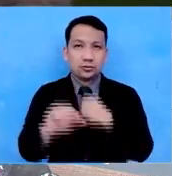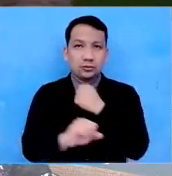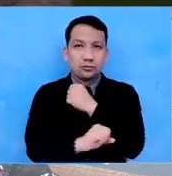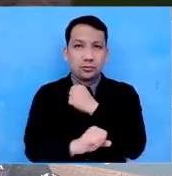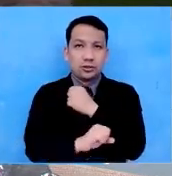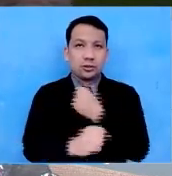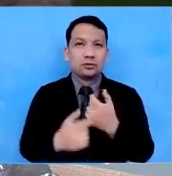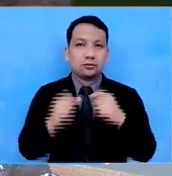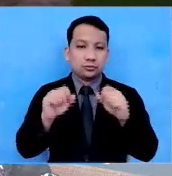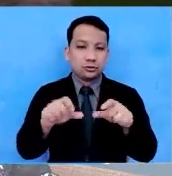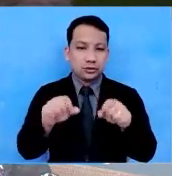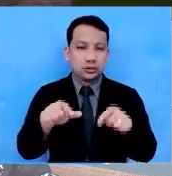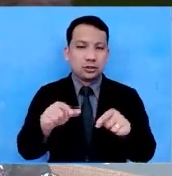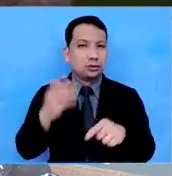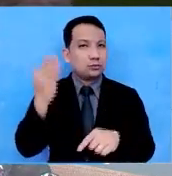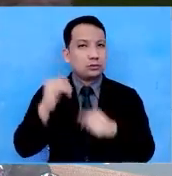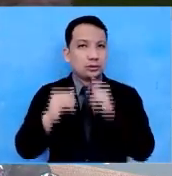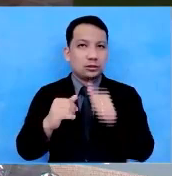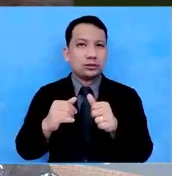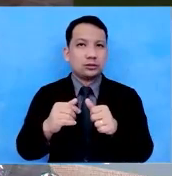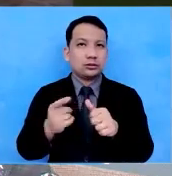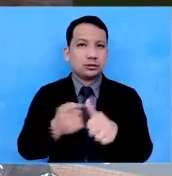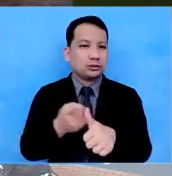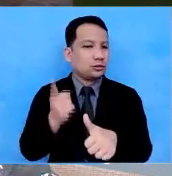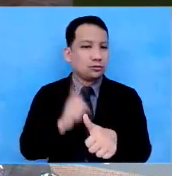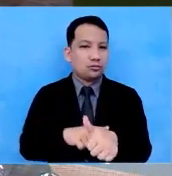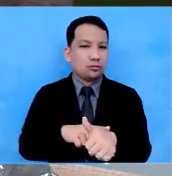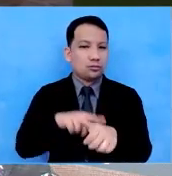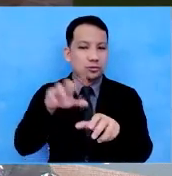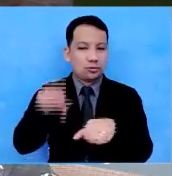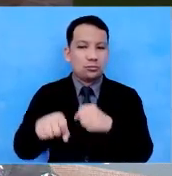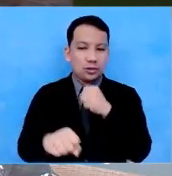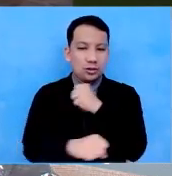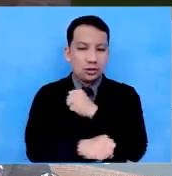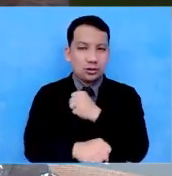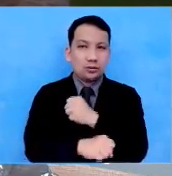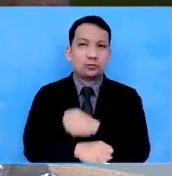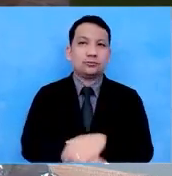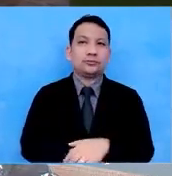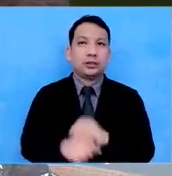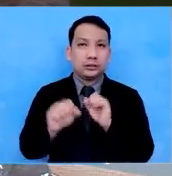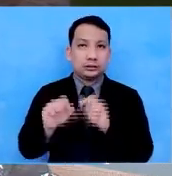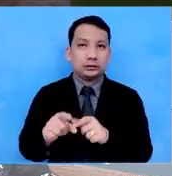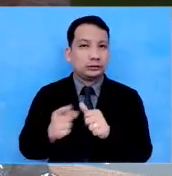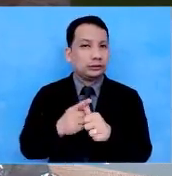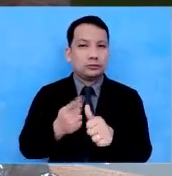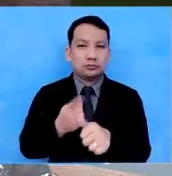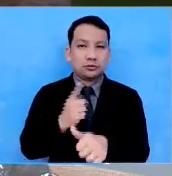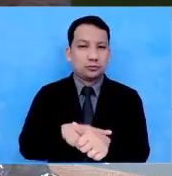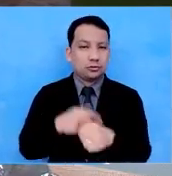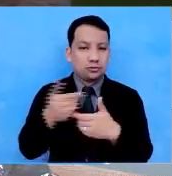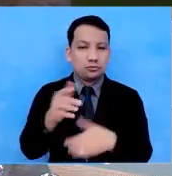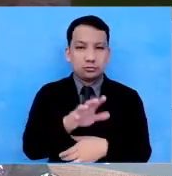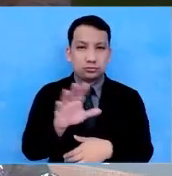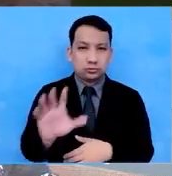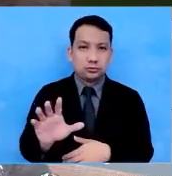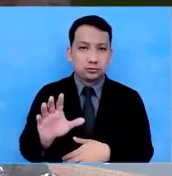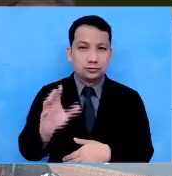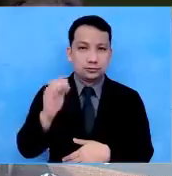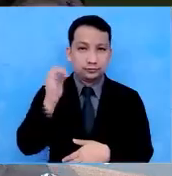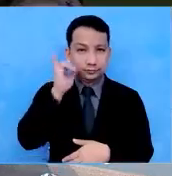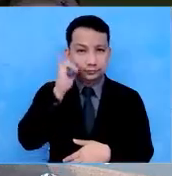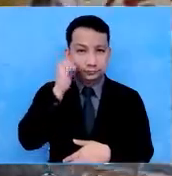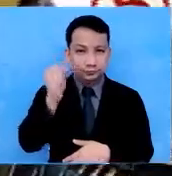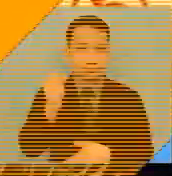sa investigasyon na hindi na pala unang beses na ninakawan ng mga sospek ang tindahan. Sa frontline ng balitang yan, si Ian